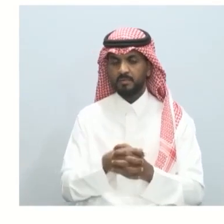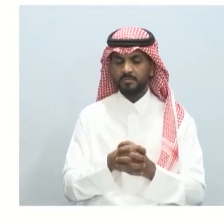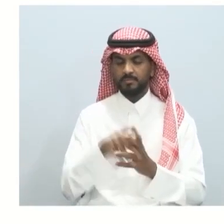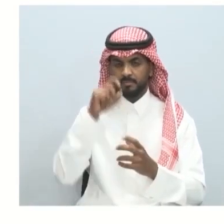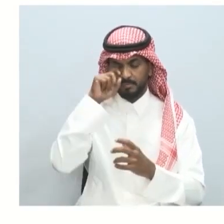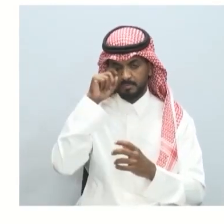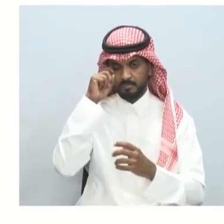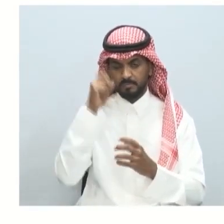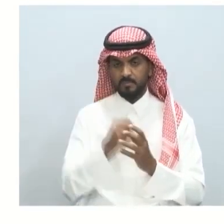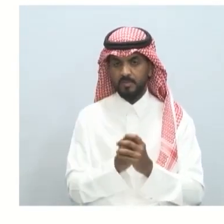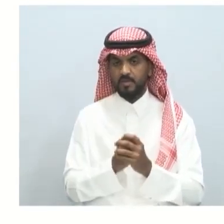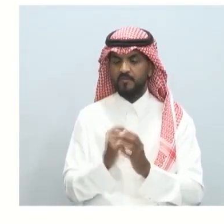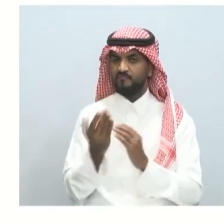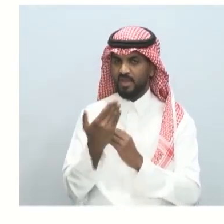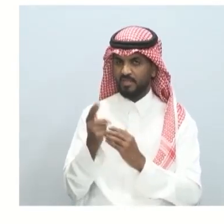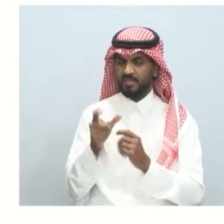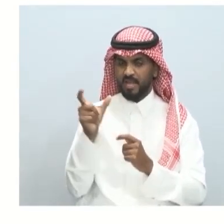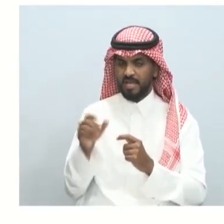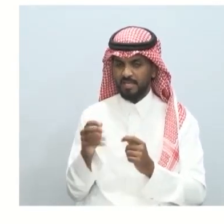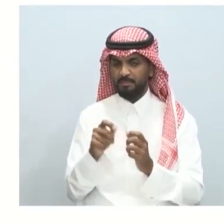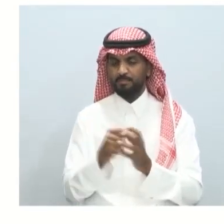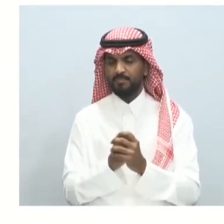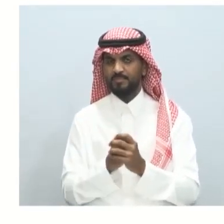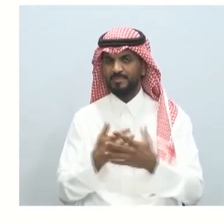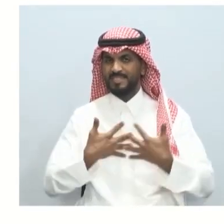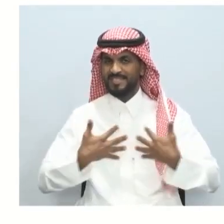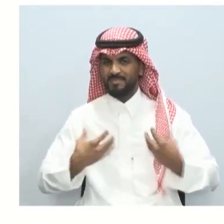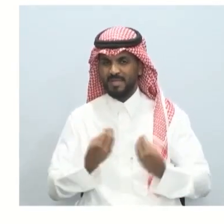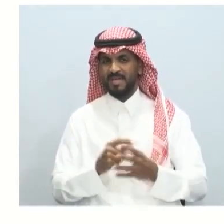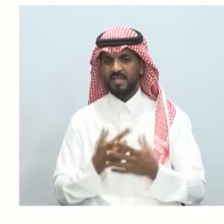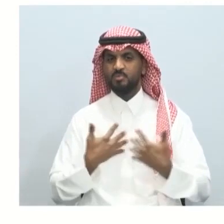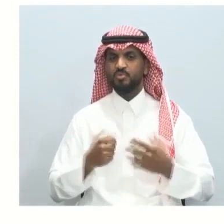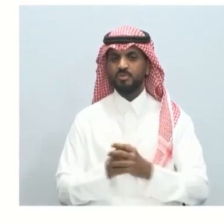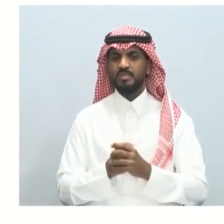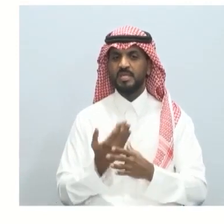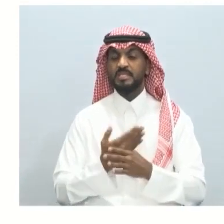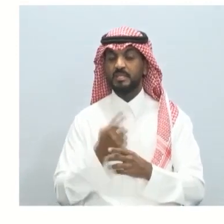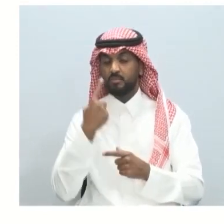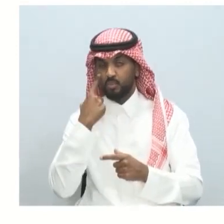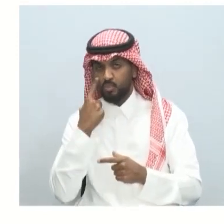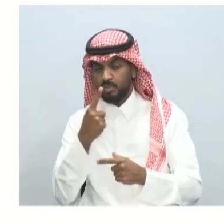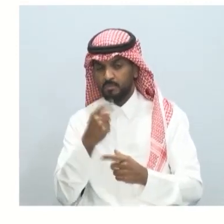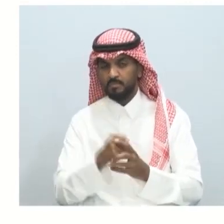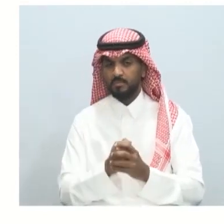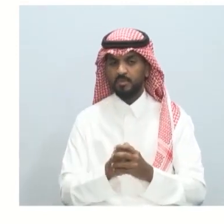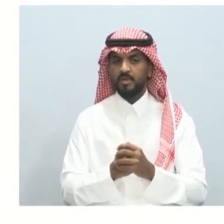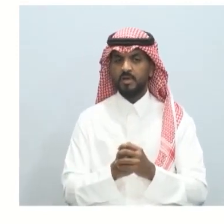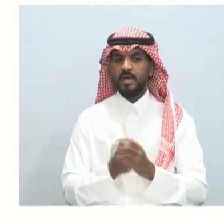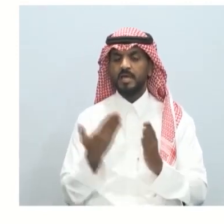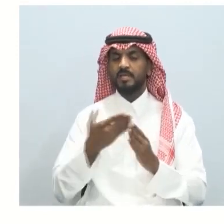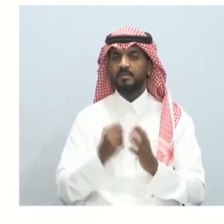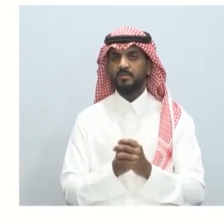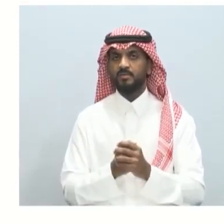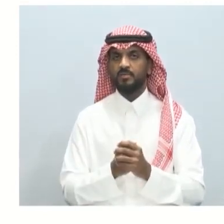المكان فرد الحكيم وقال بابتسامه هادئه انا مسرور لانك استطعت ان تقوم بالملاحظه